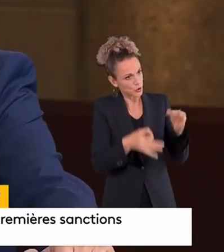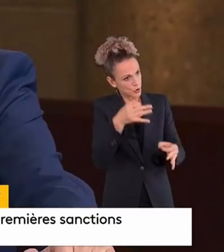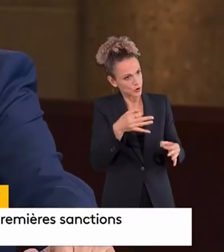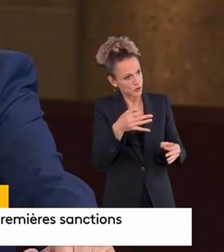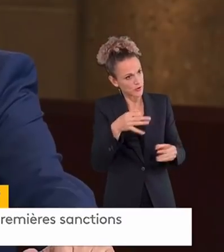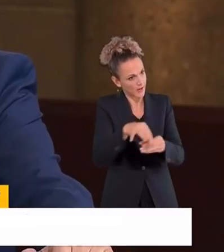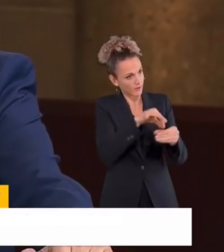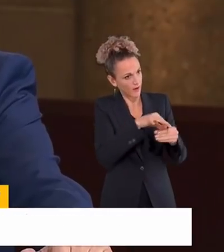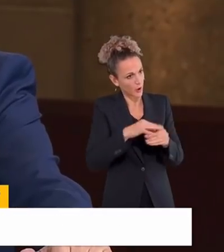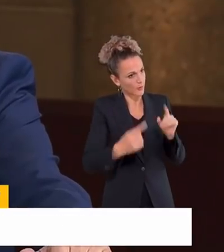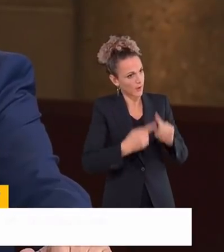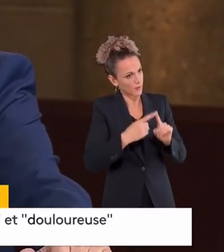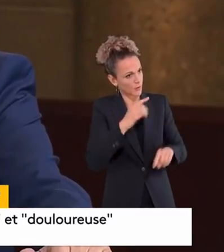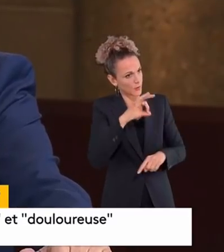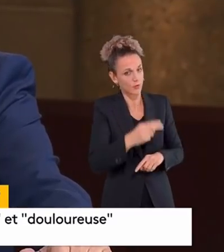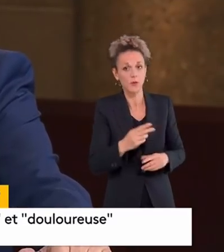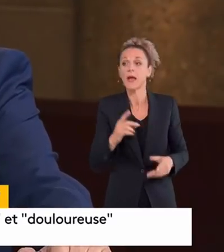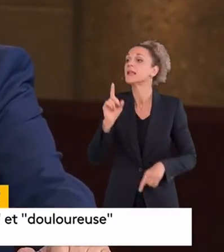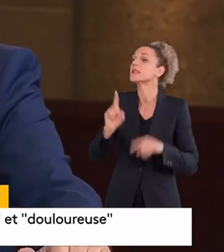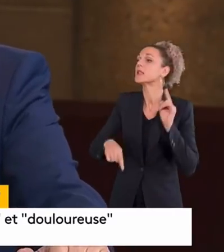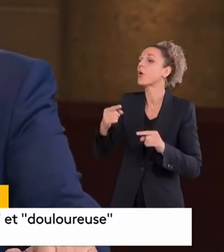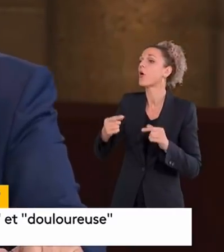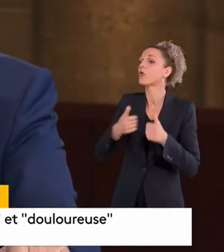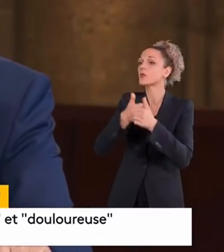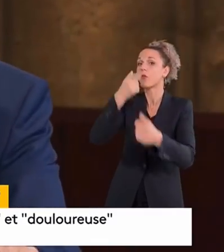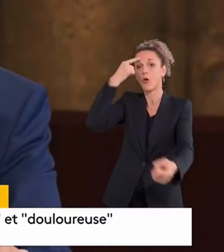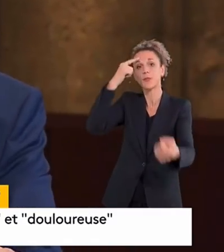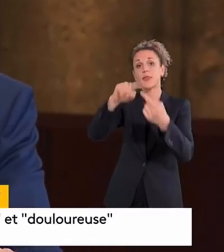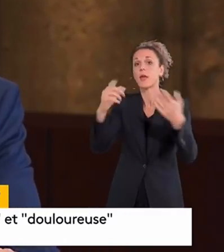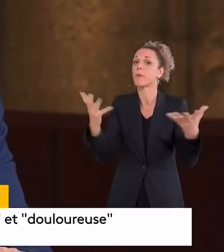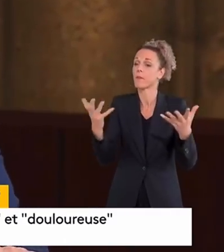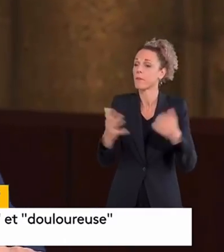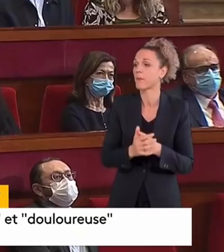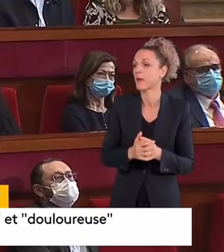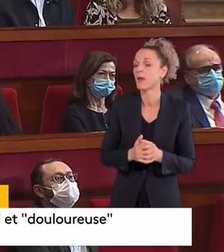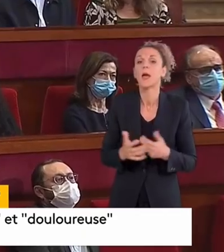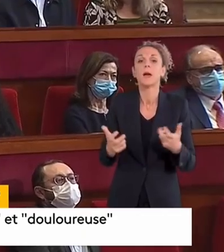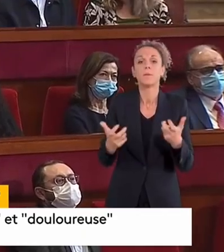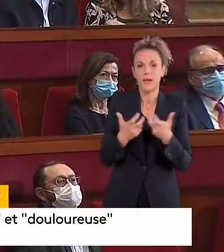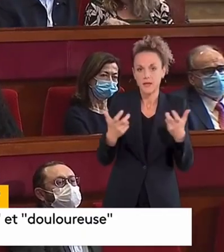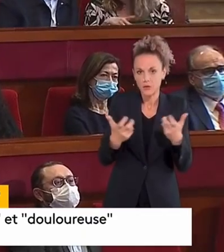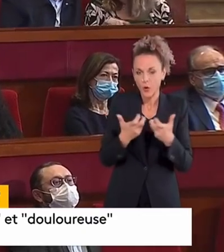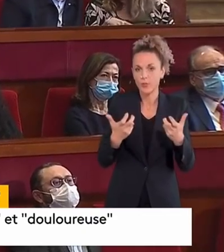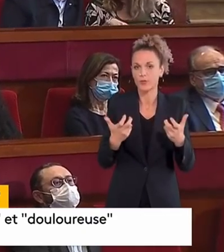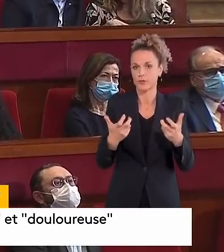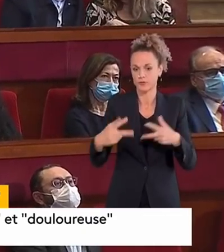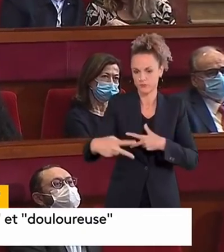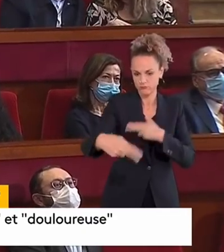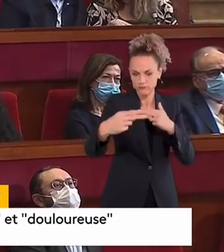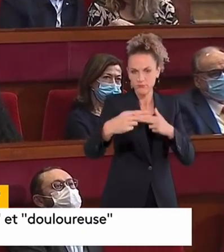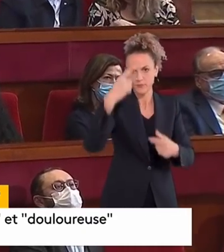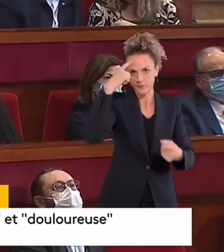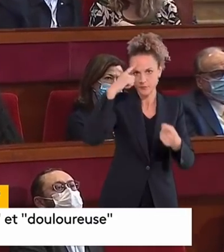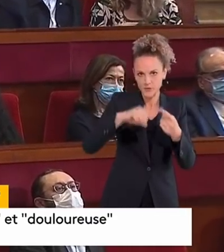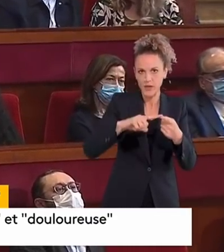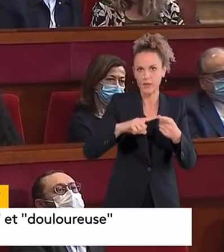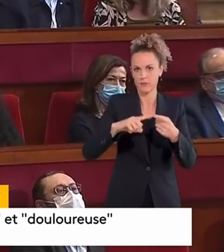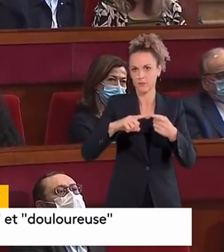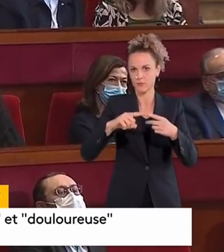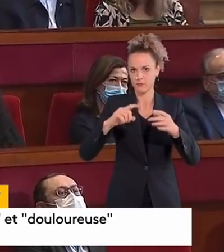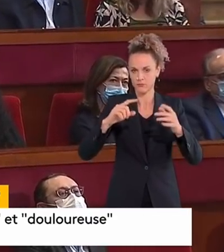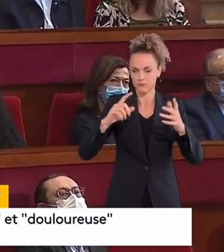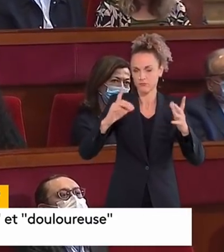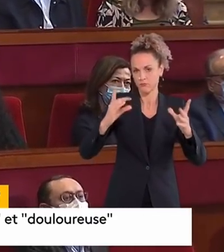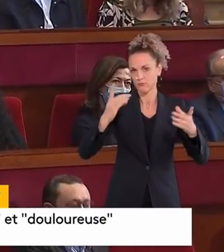de sujets qui montent dans la société. Le temps d'une présidentielle et d'élections législatives, c'est un temps de grand débat. Je propose qu'à ce